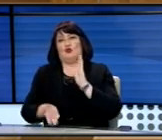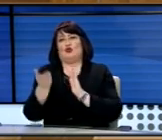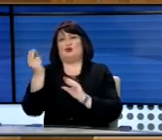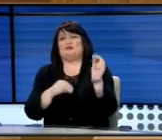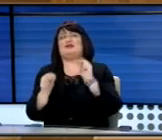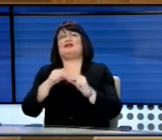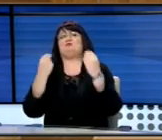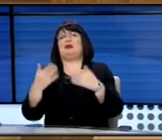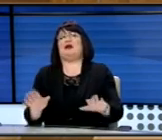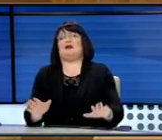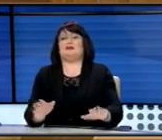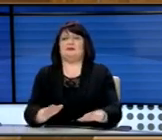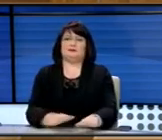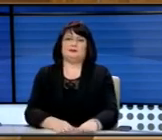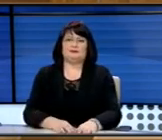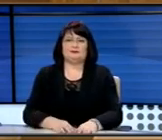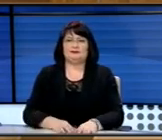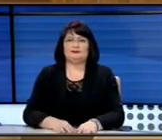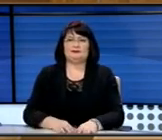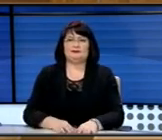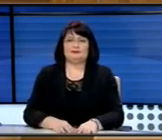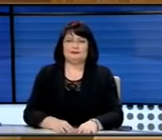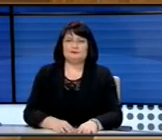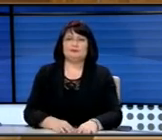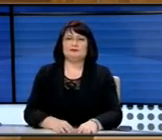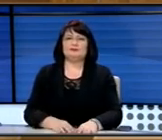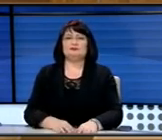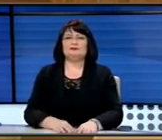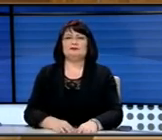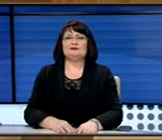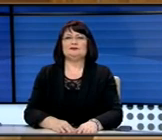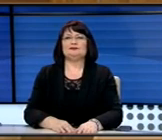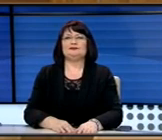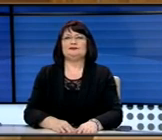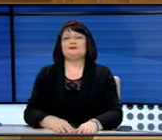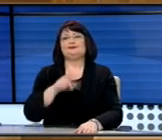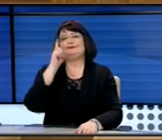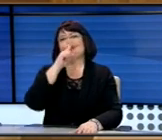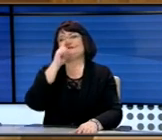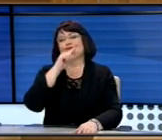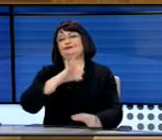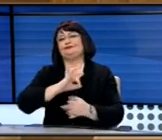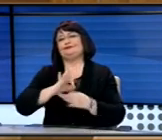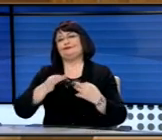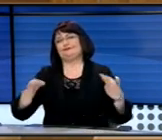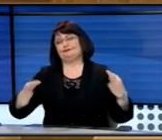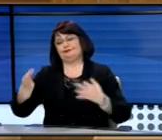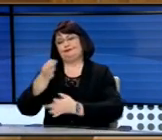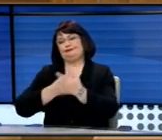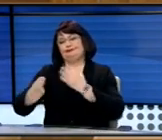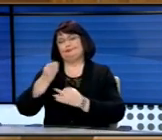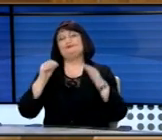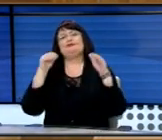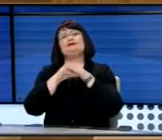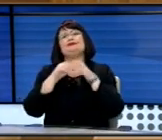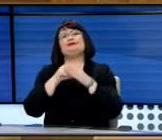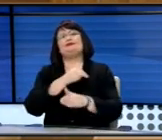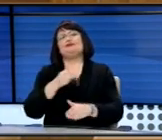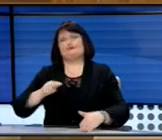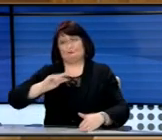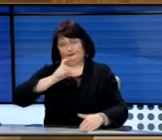που ψηφίσατε. Και για να επανέλθω στο μυθιστόρημα της κυβέρνησης για τις επενδύσεις. Τα δισεκατομμύρια